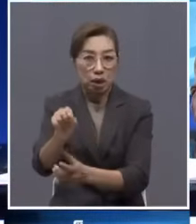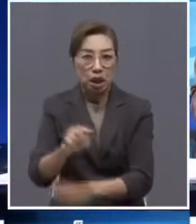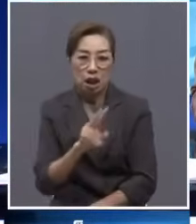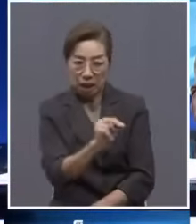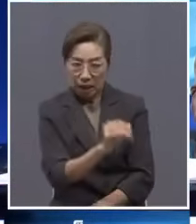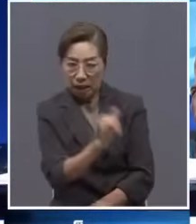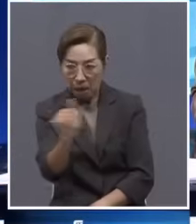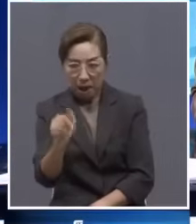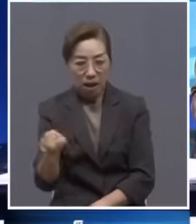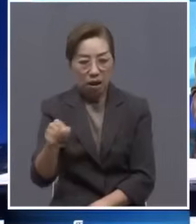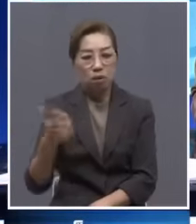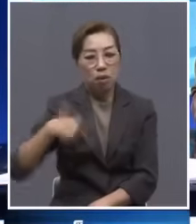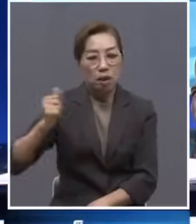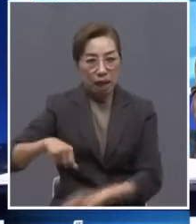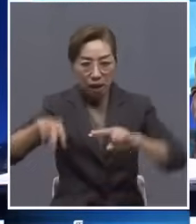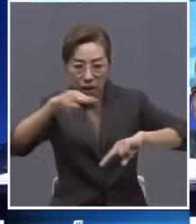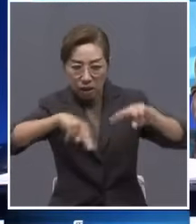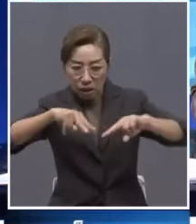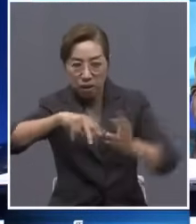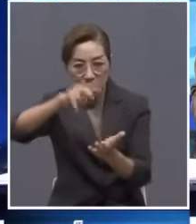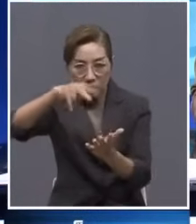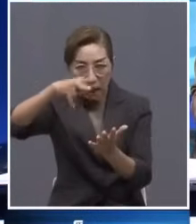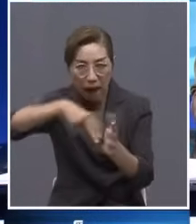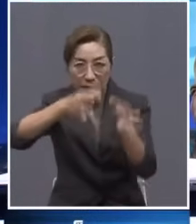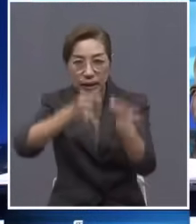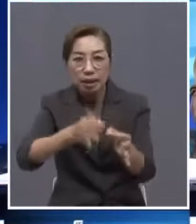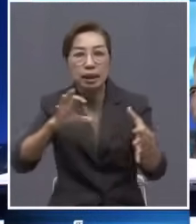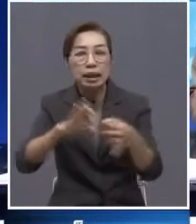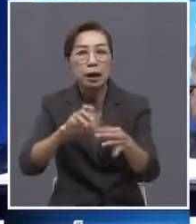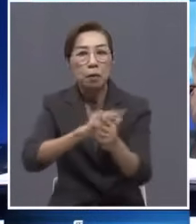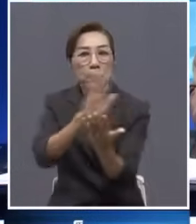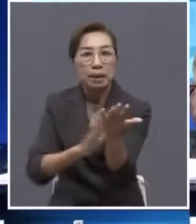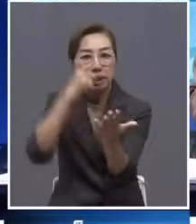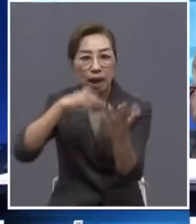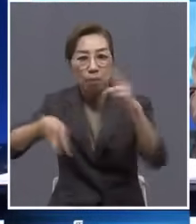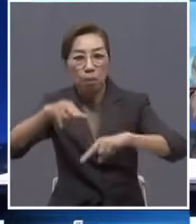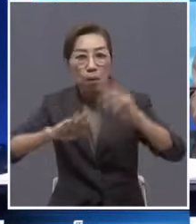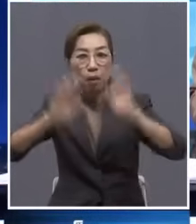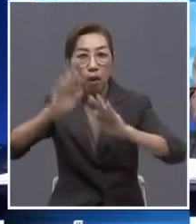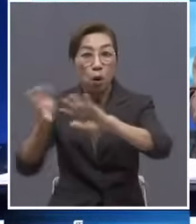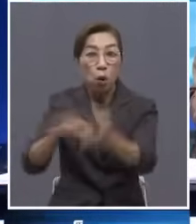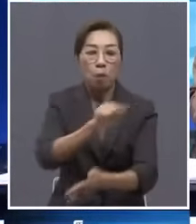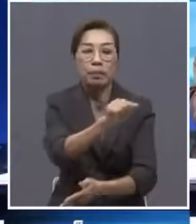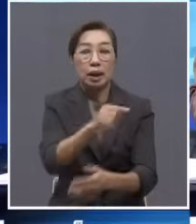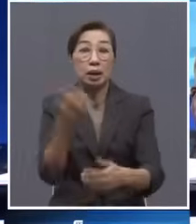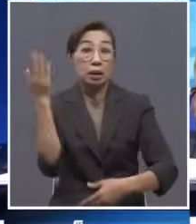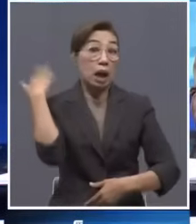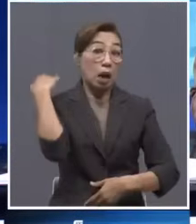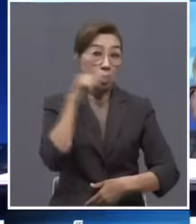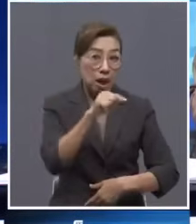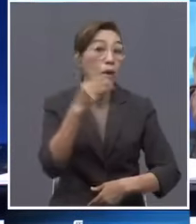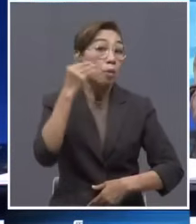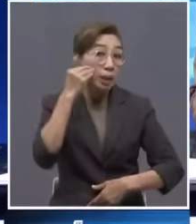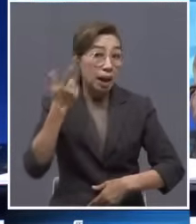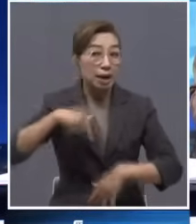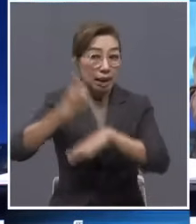ครองทีนี้รอดูกันนะครับเพราะว่าคดีก่อนหน้าที่เป็นเรื่องของคุณพิธาอันนั้นเป็นตัวบุคคลเออแล้วรอดไปแล้วด้วยนะแต่ว่า